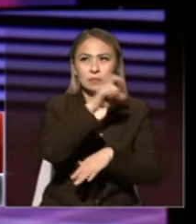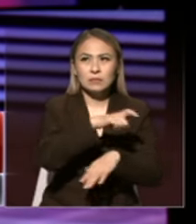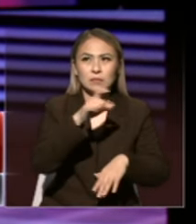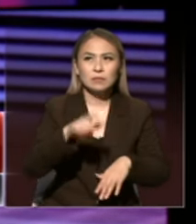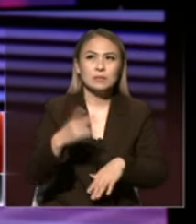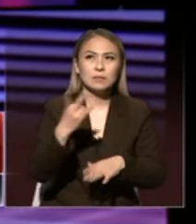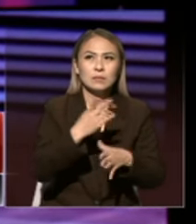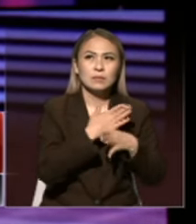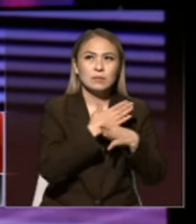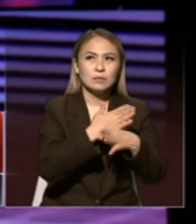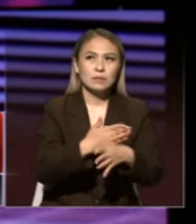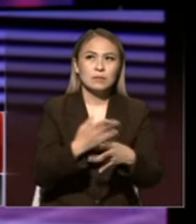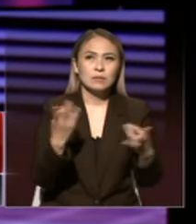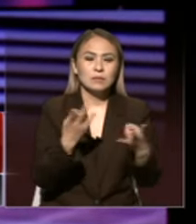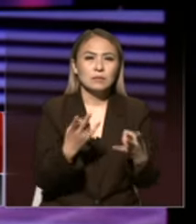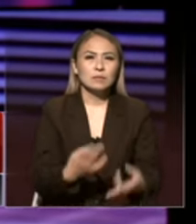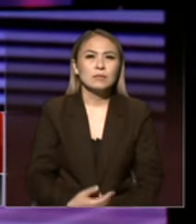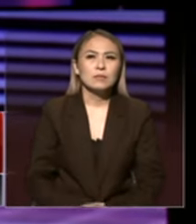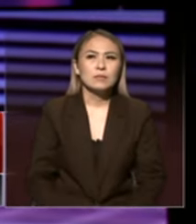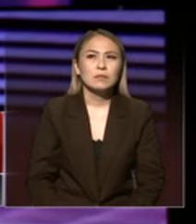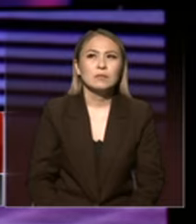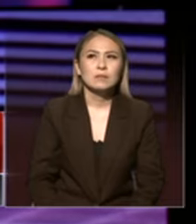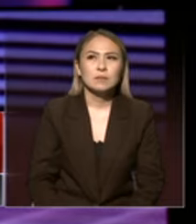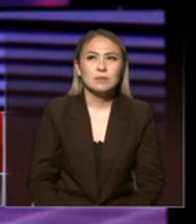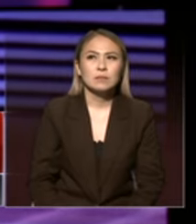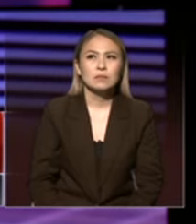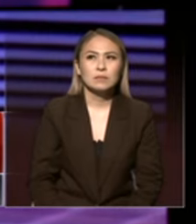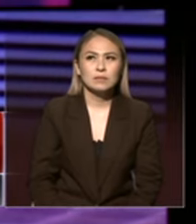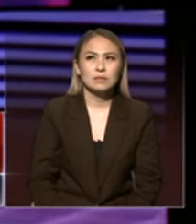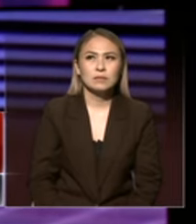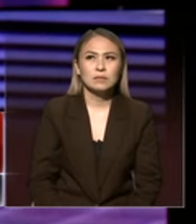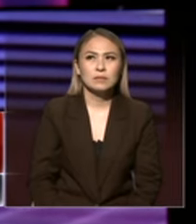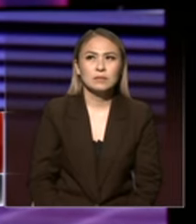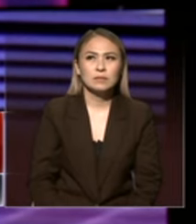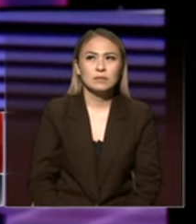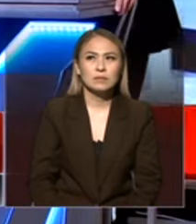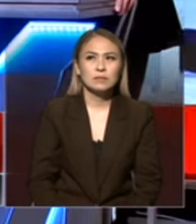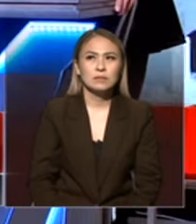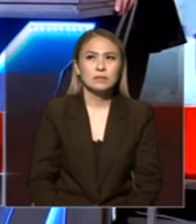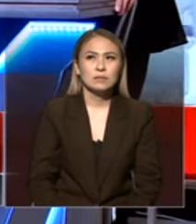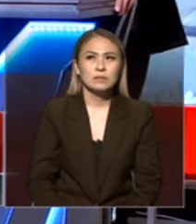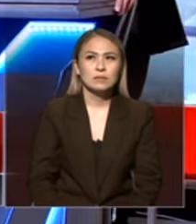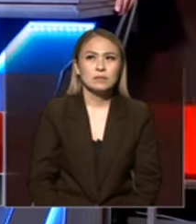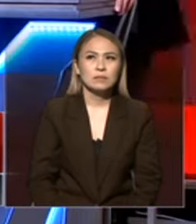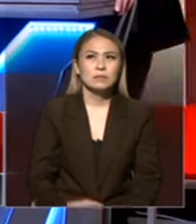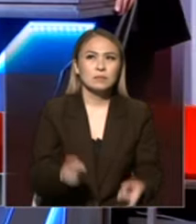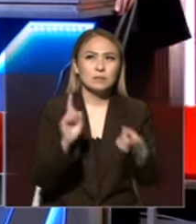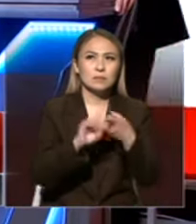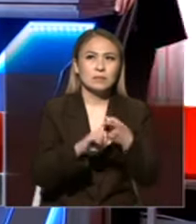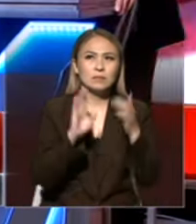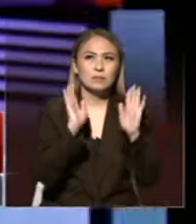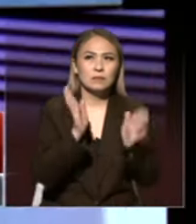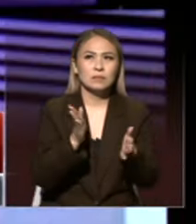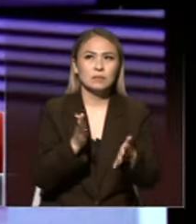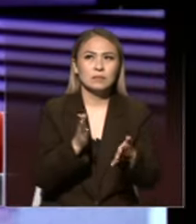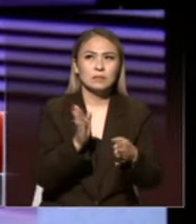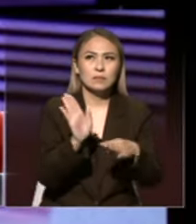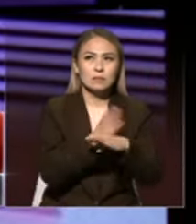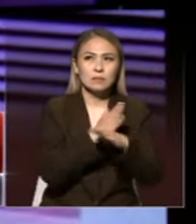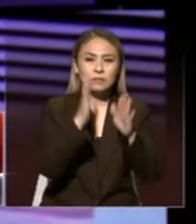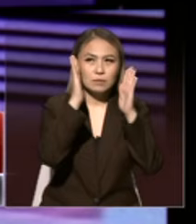азаматтарға толыққанды көмек беру керек. Мен қанағатты қолдаймын. Болашақта мен байланыста боламын қанағатпен. Жеке